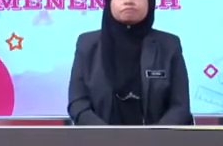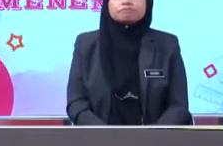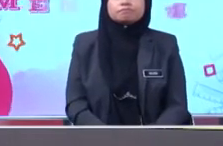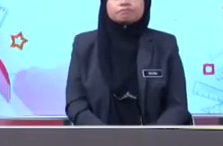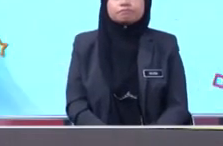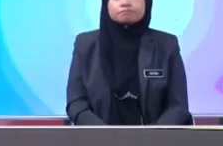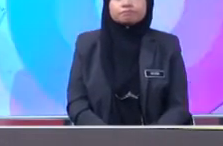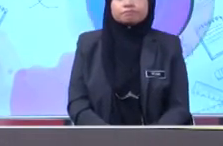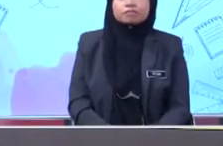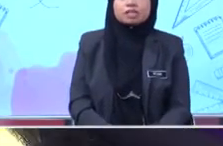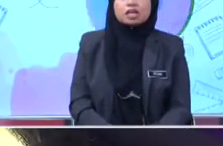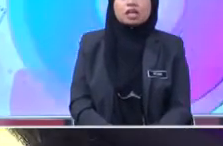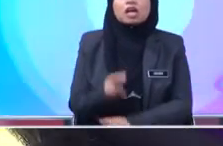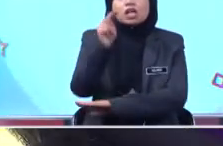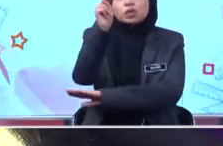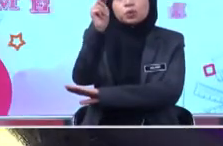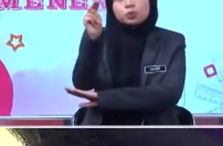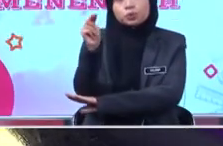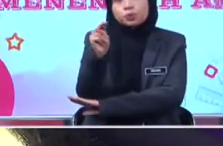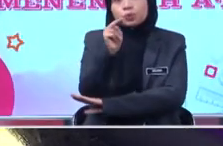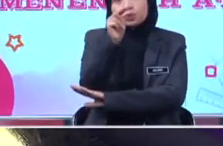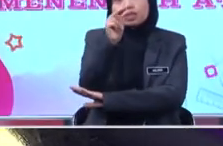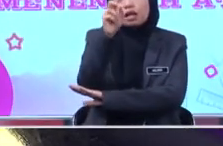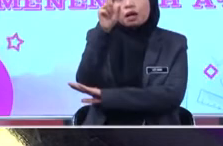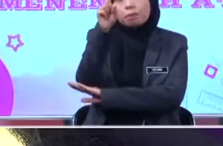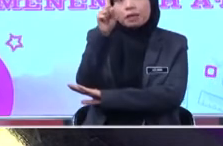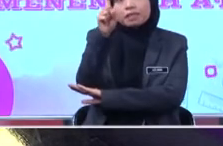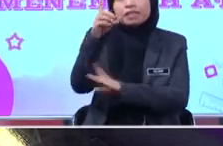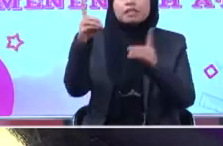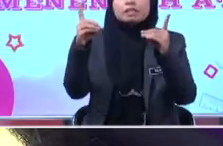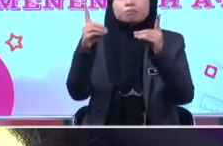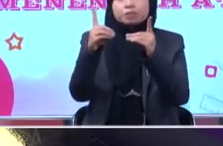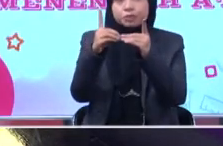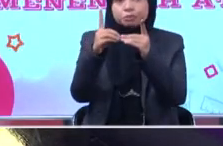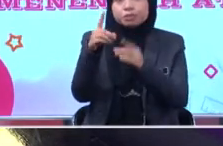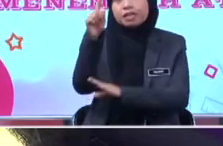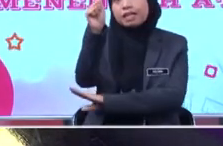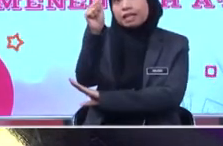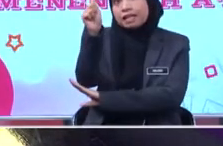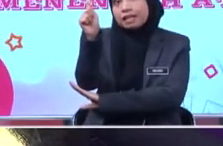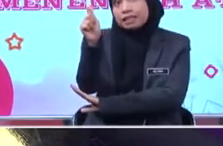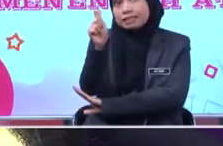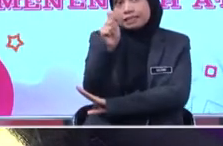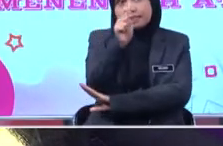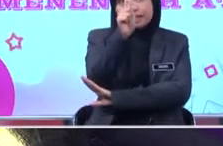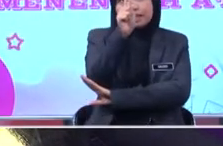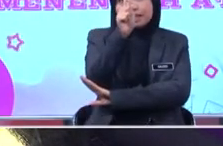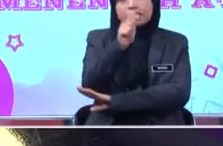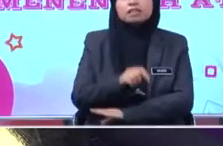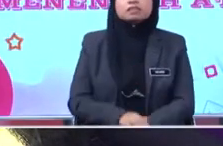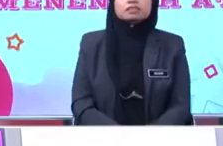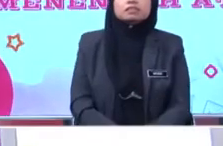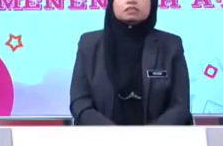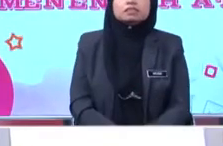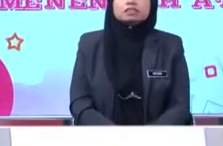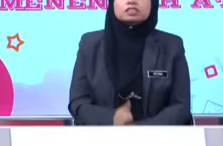Betul mati betulan roh Tahu betul ayat fotonya